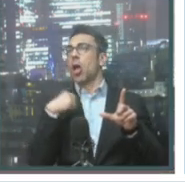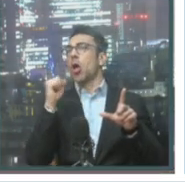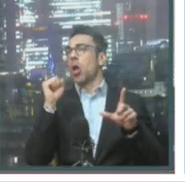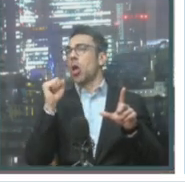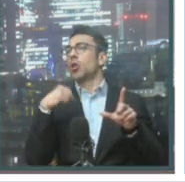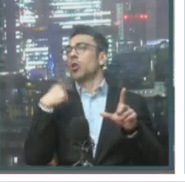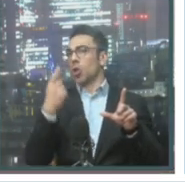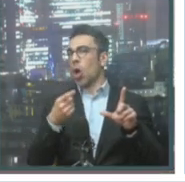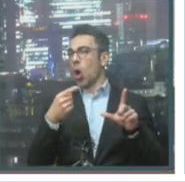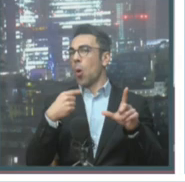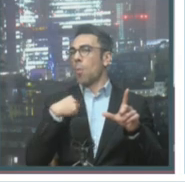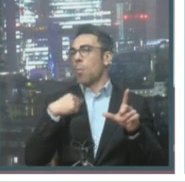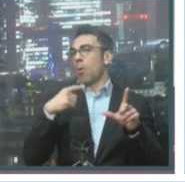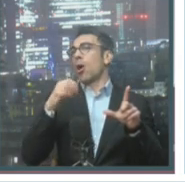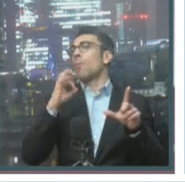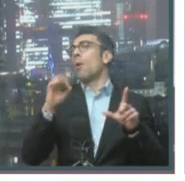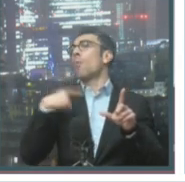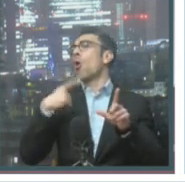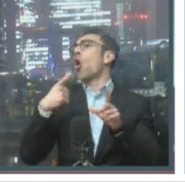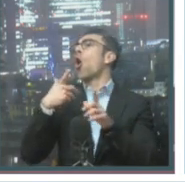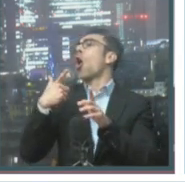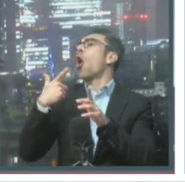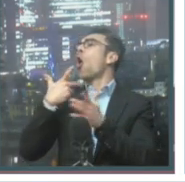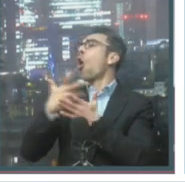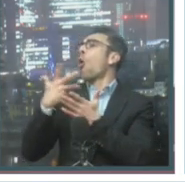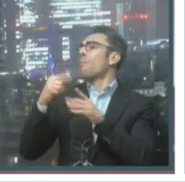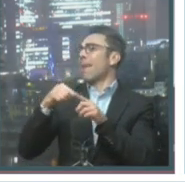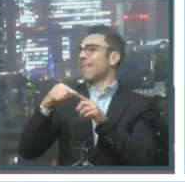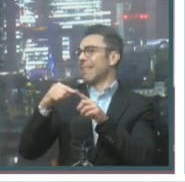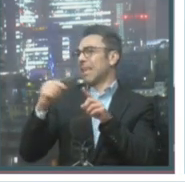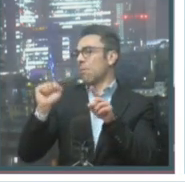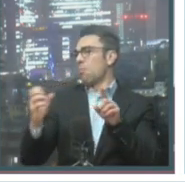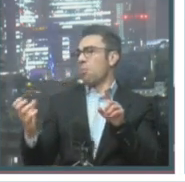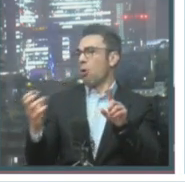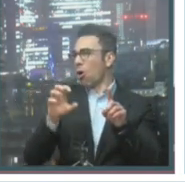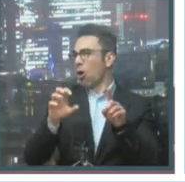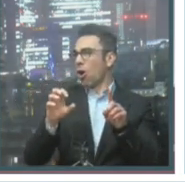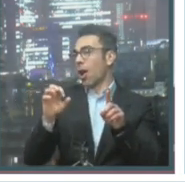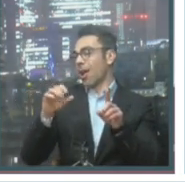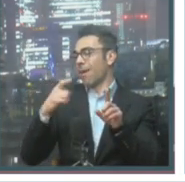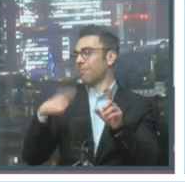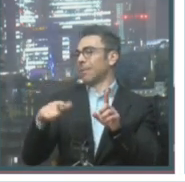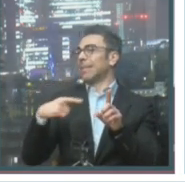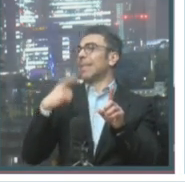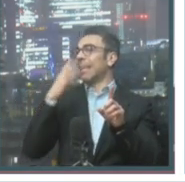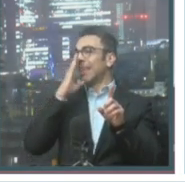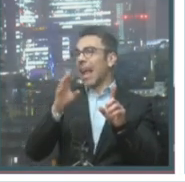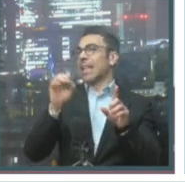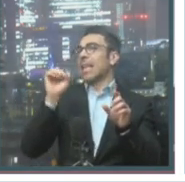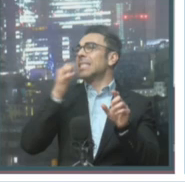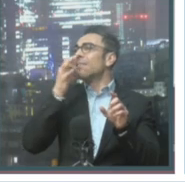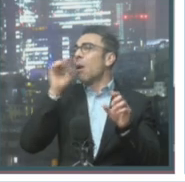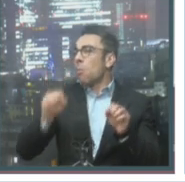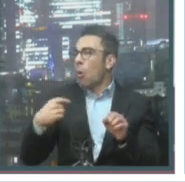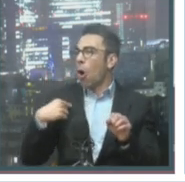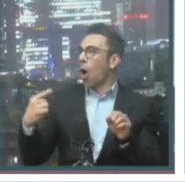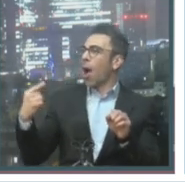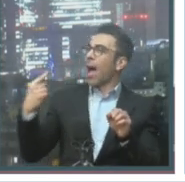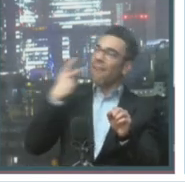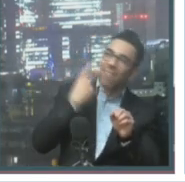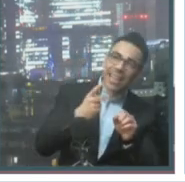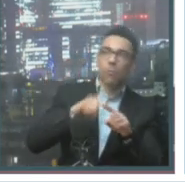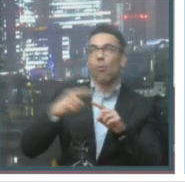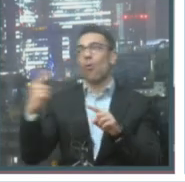mettiamo anche nei commenti di questa di questa diventa così che si possa sentire si possa si possa vedere